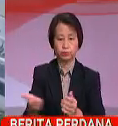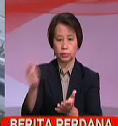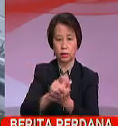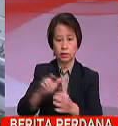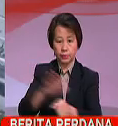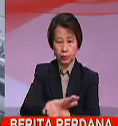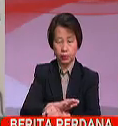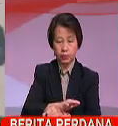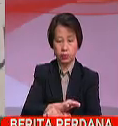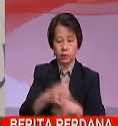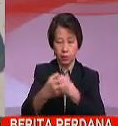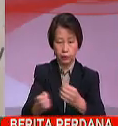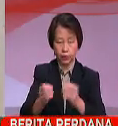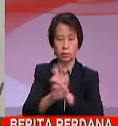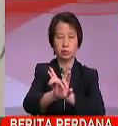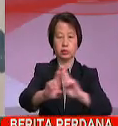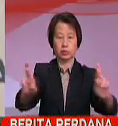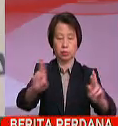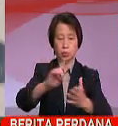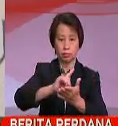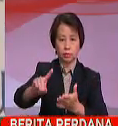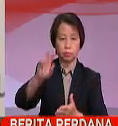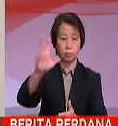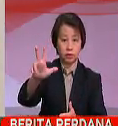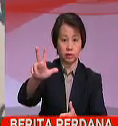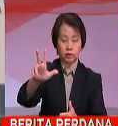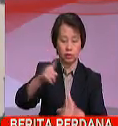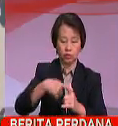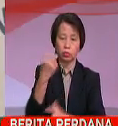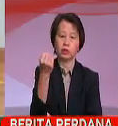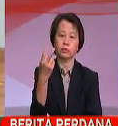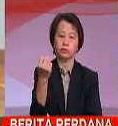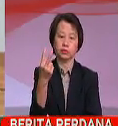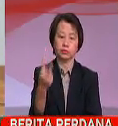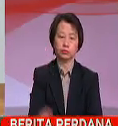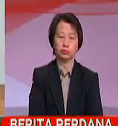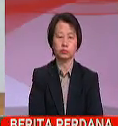Laporan penuh Makmal dijangka siap menjelang minggu ketiga Disember depan.